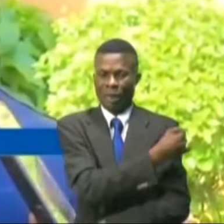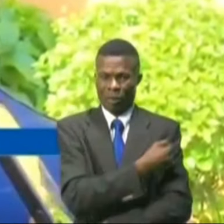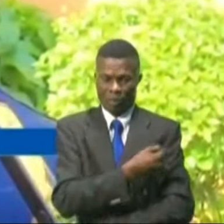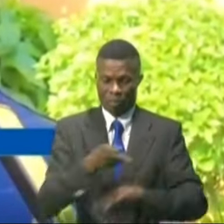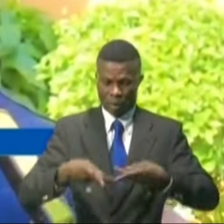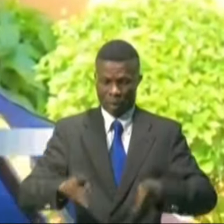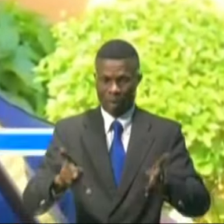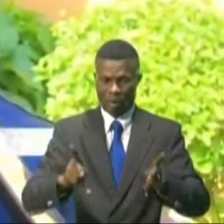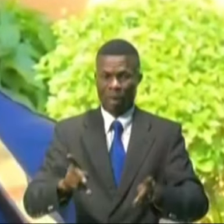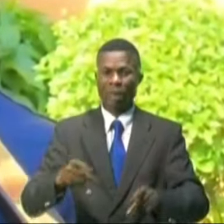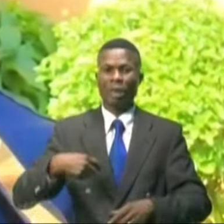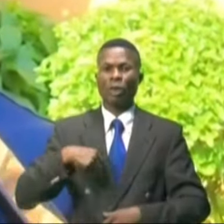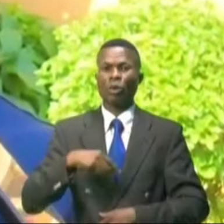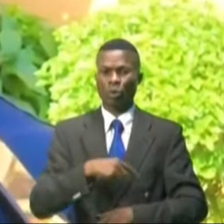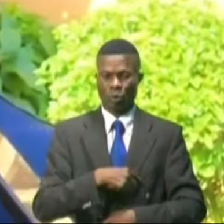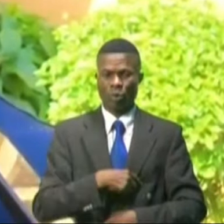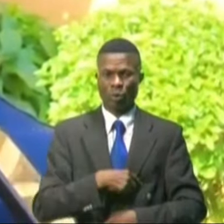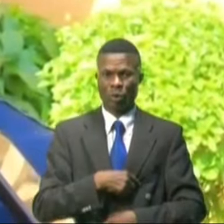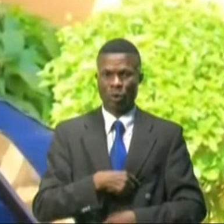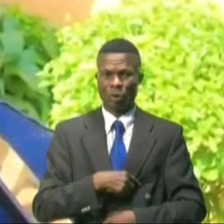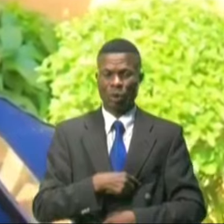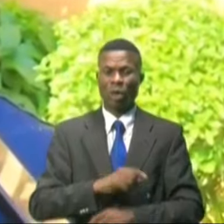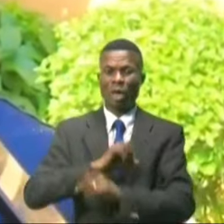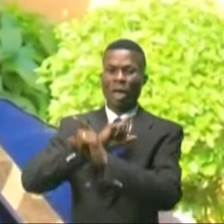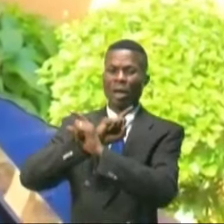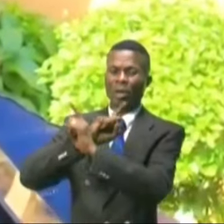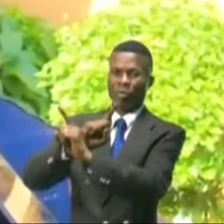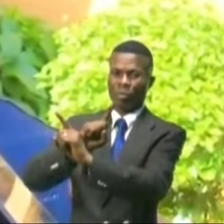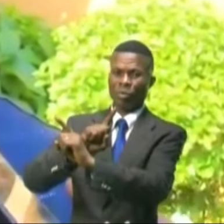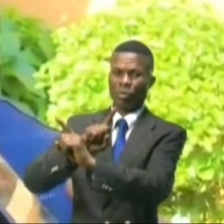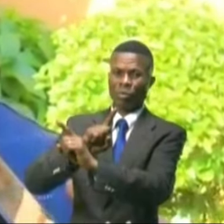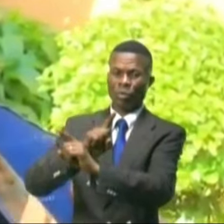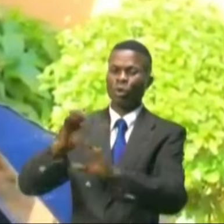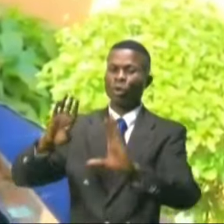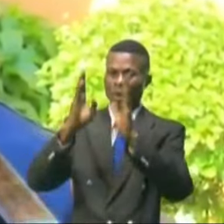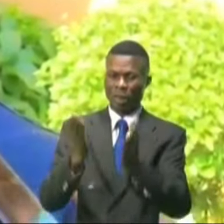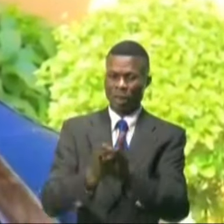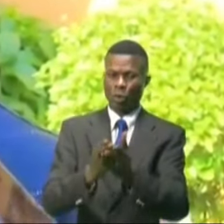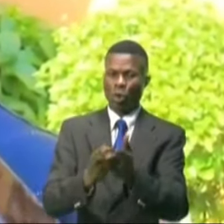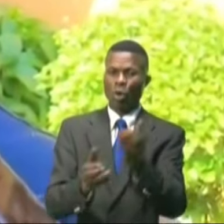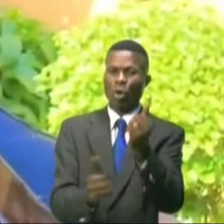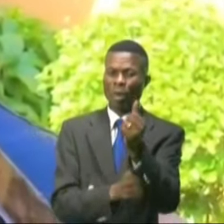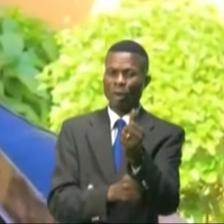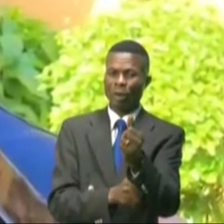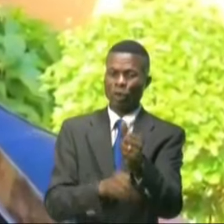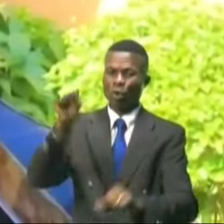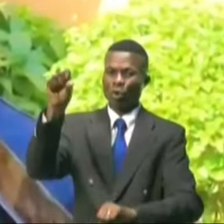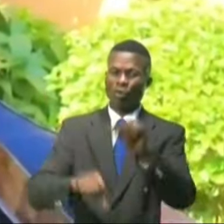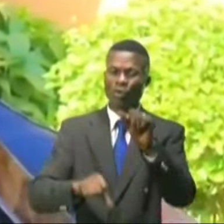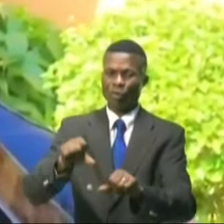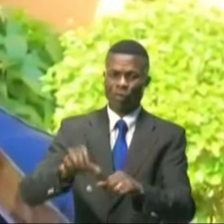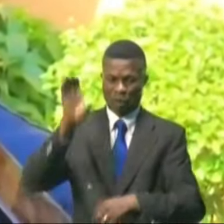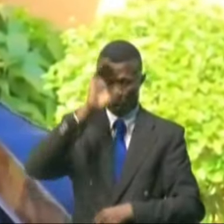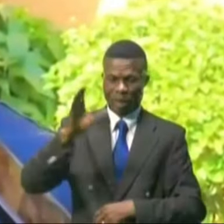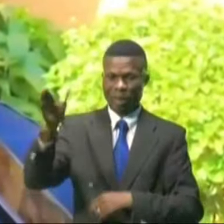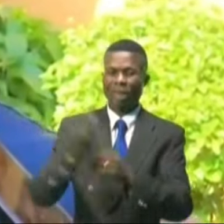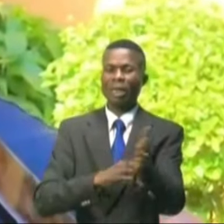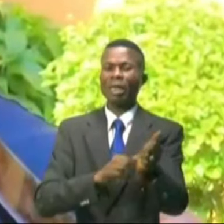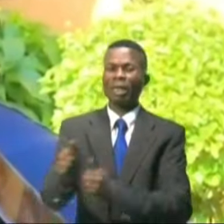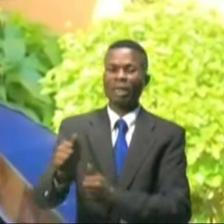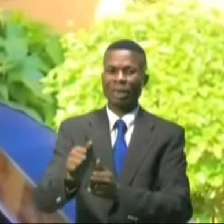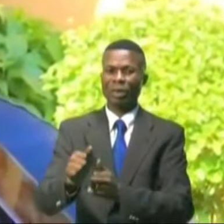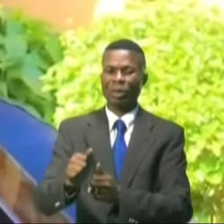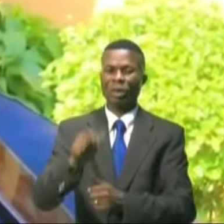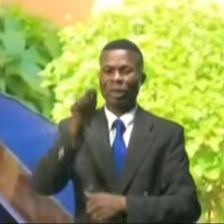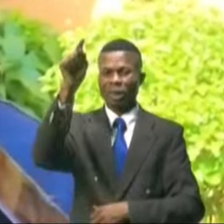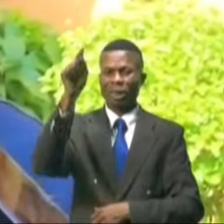l'INADI, à barrer la route à tous ces manipulateurs qui tâtent de pendre les œufs de la